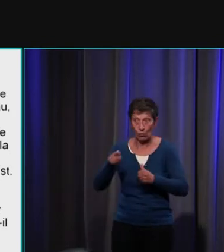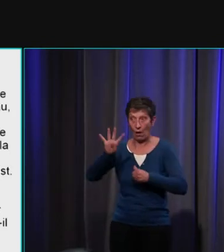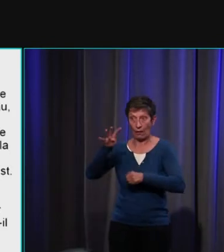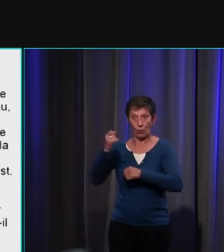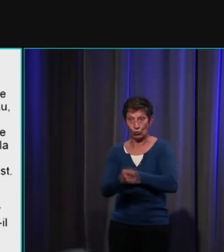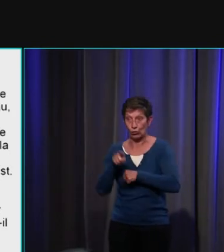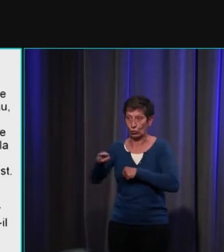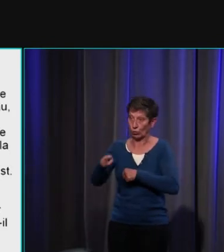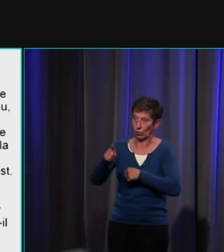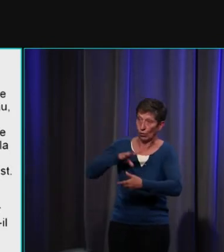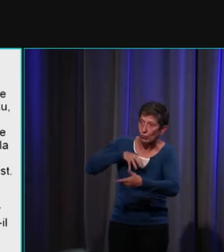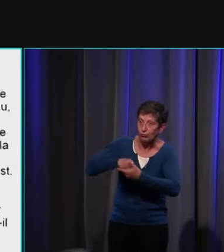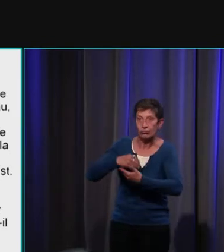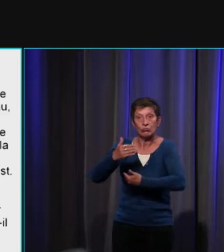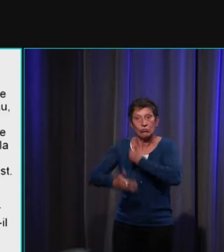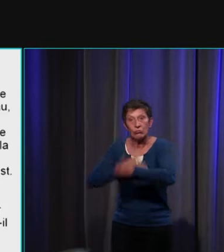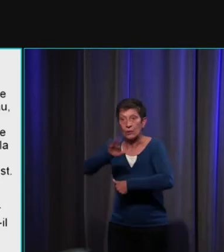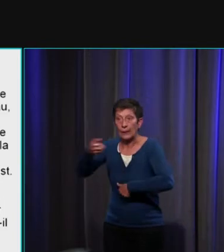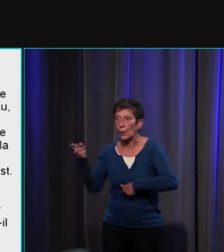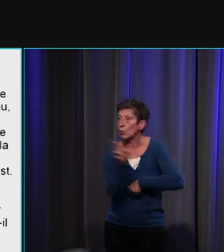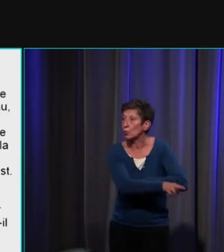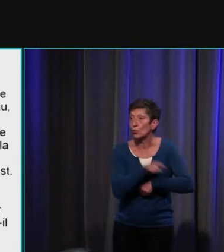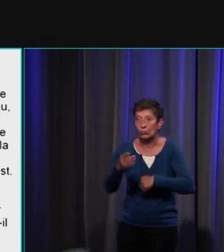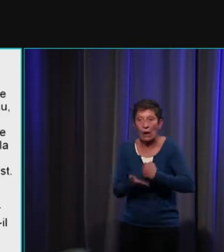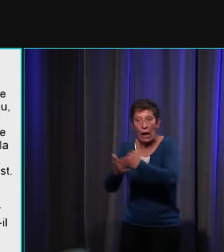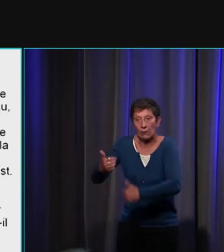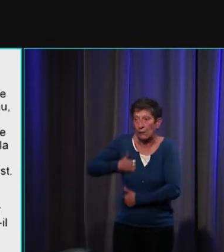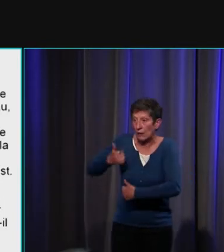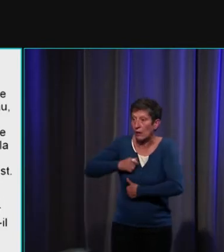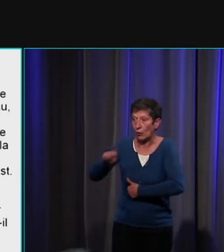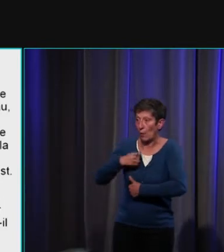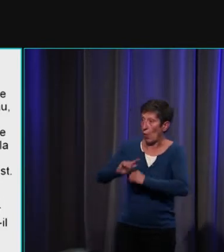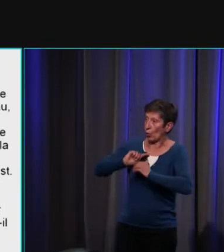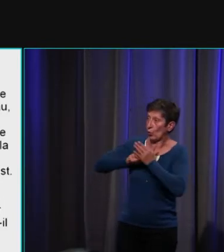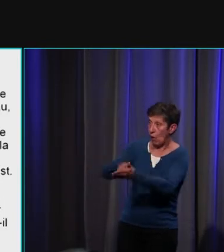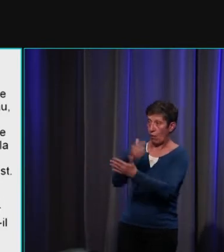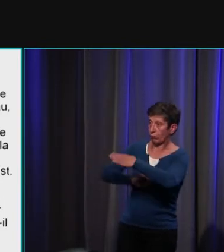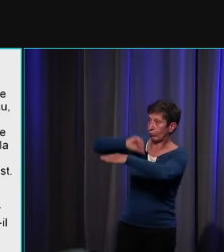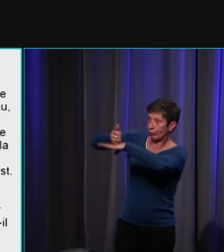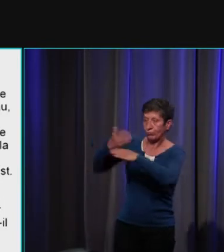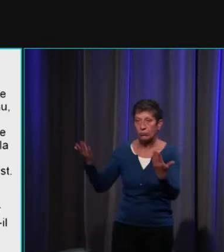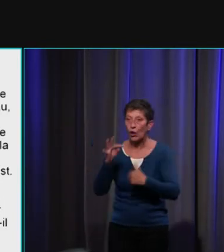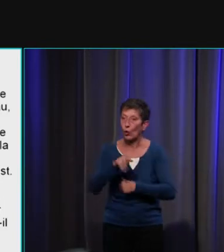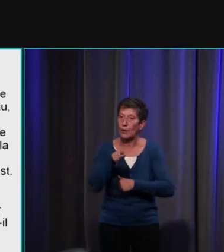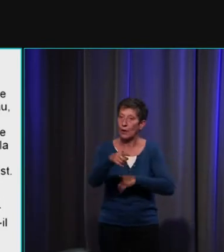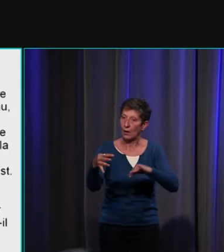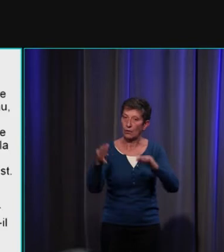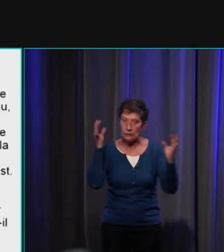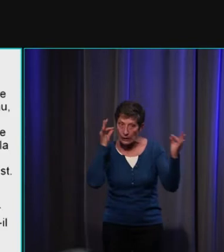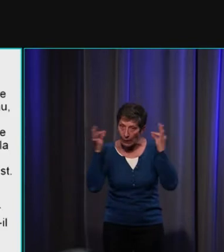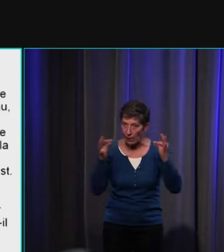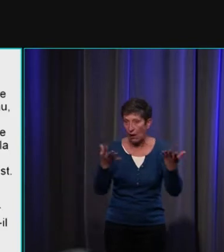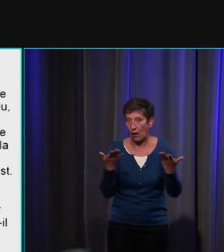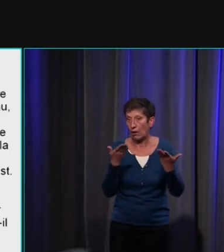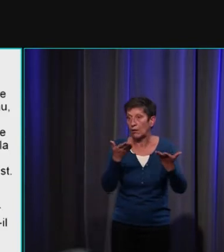il a accompli la auxilium l'aide militaire qu'il doit son seigneur les templiers eux sont célibataires ils n'ont pas à